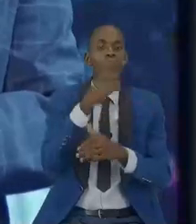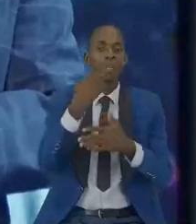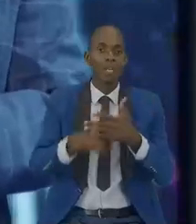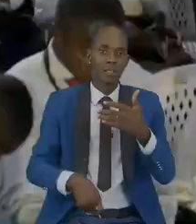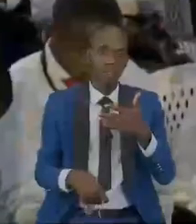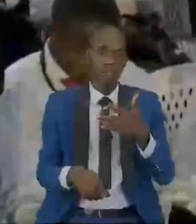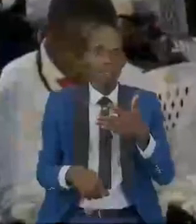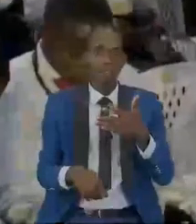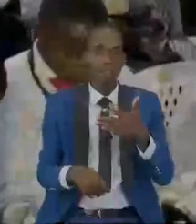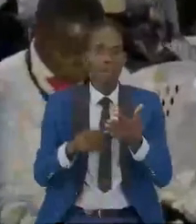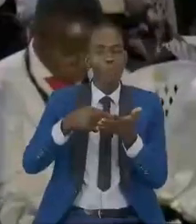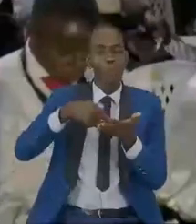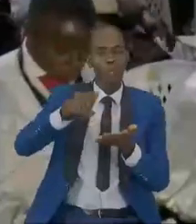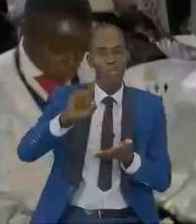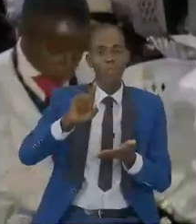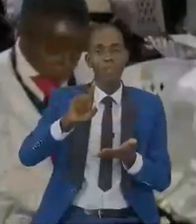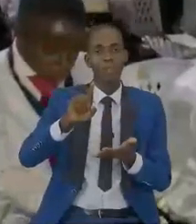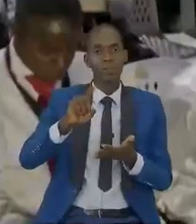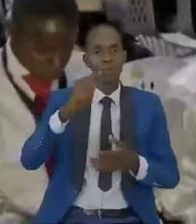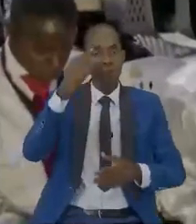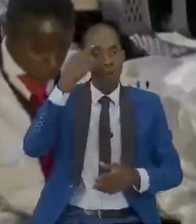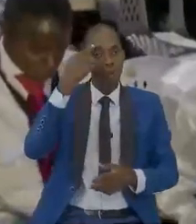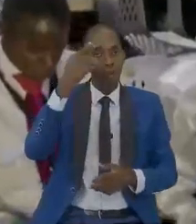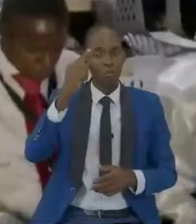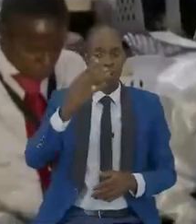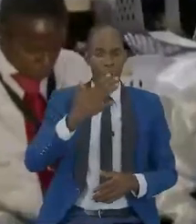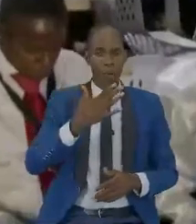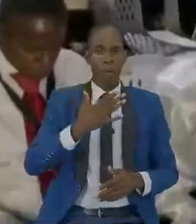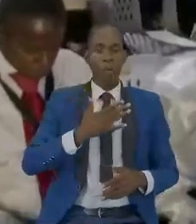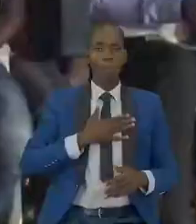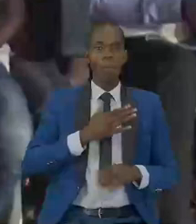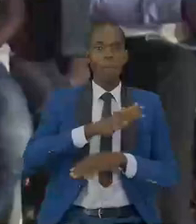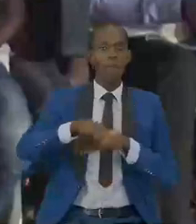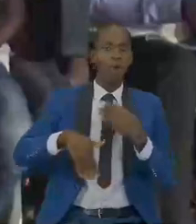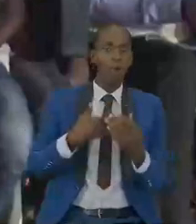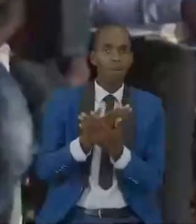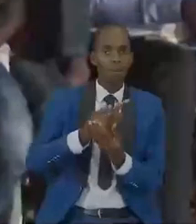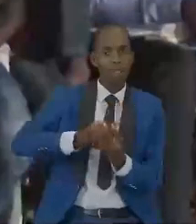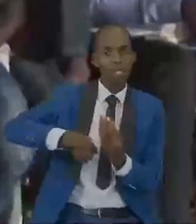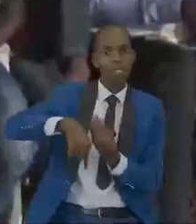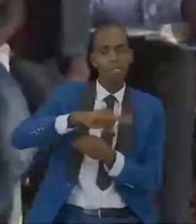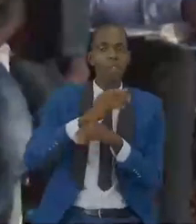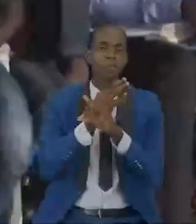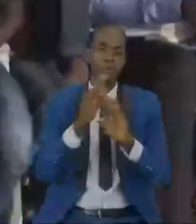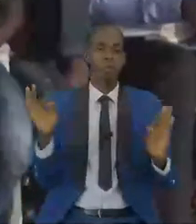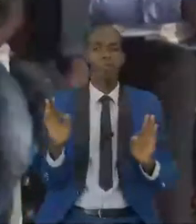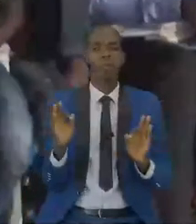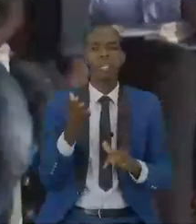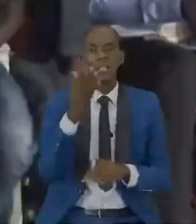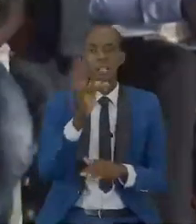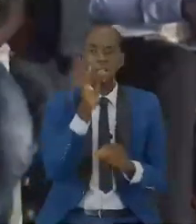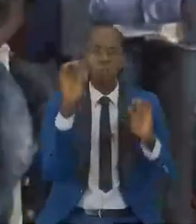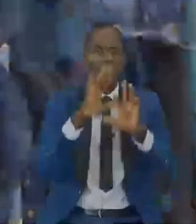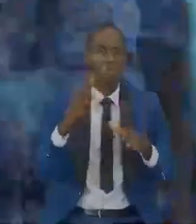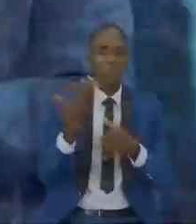moi, tu dis le prix total payé pour ma libération